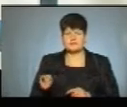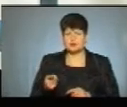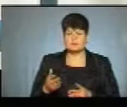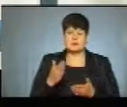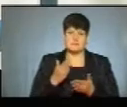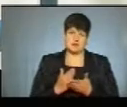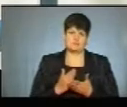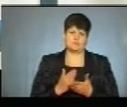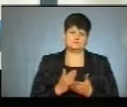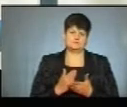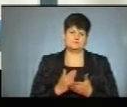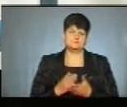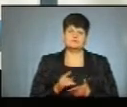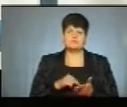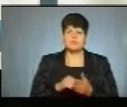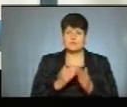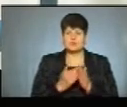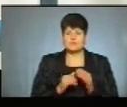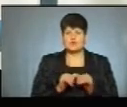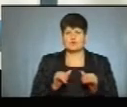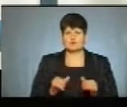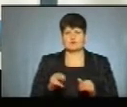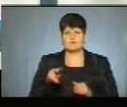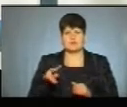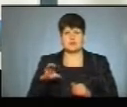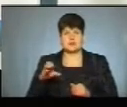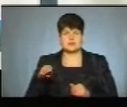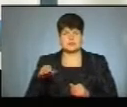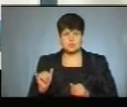маємо міську програму розвитку пластового руху, яка є